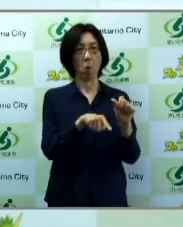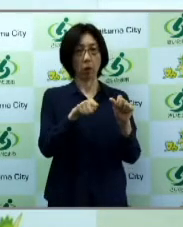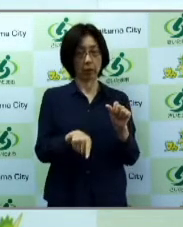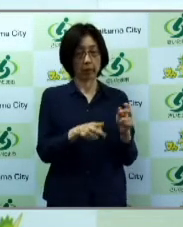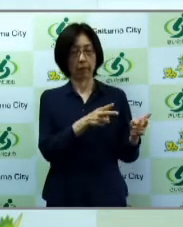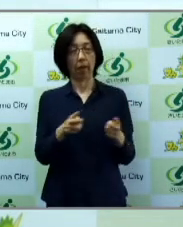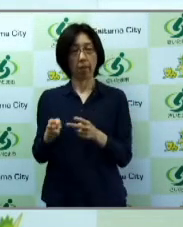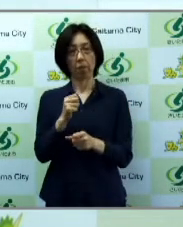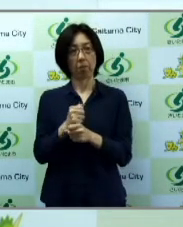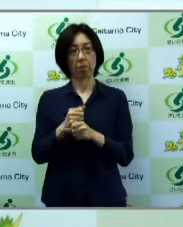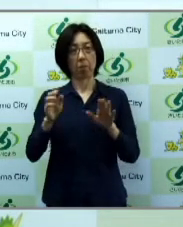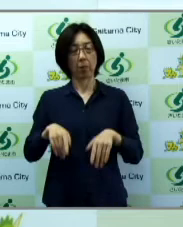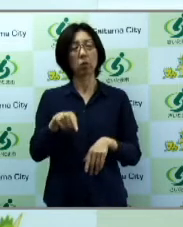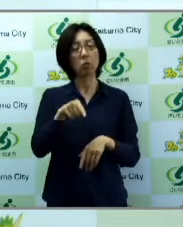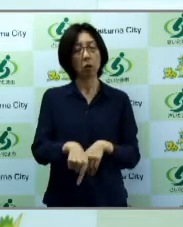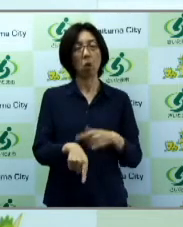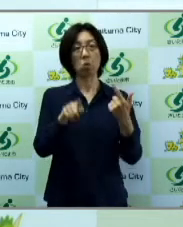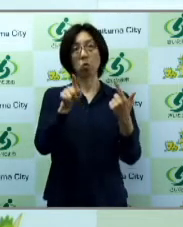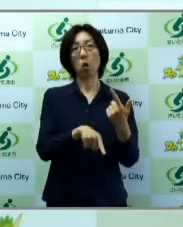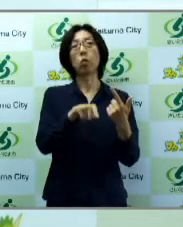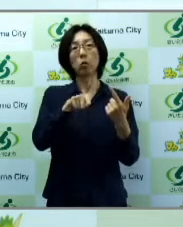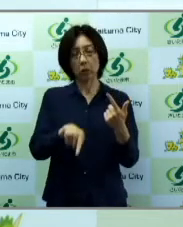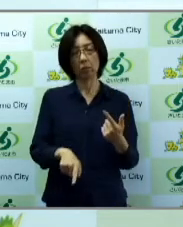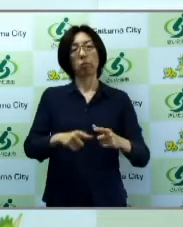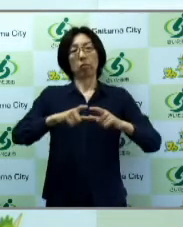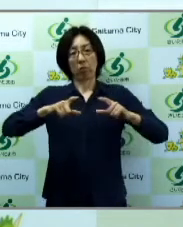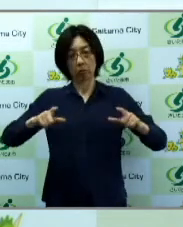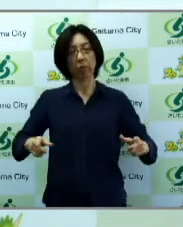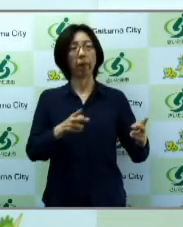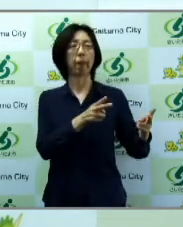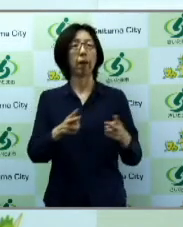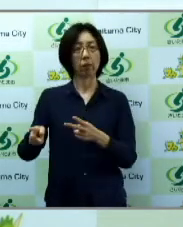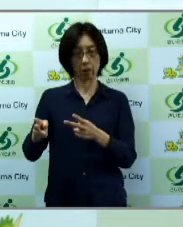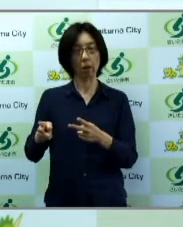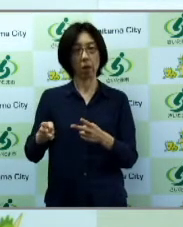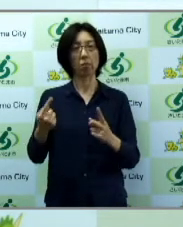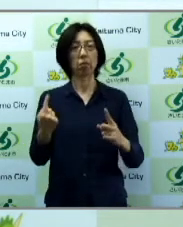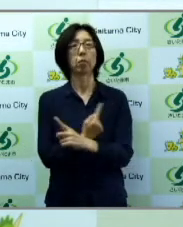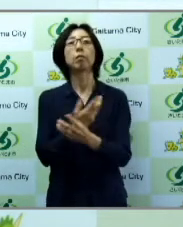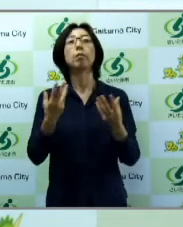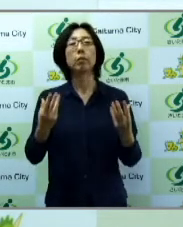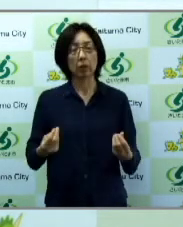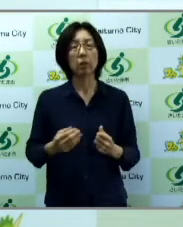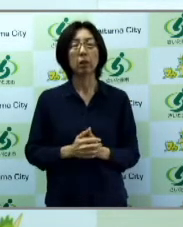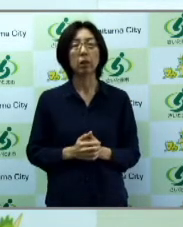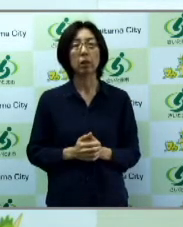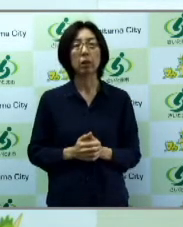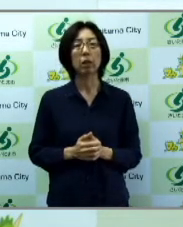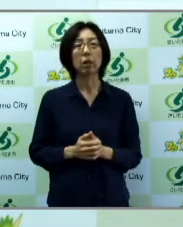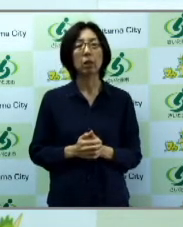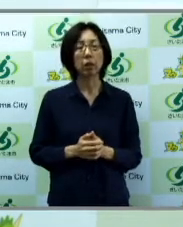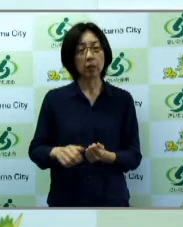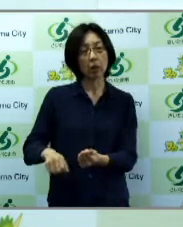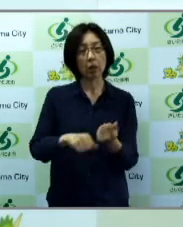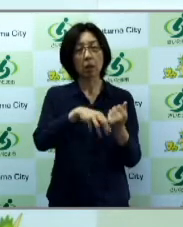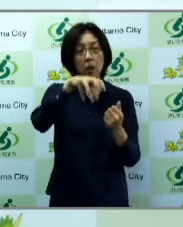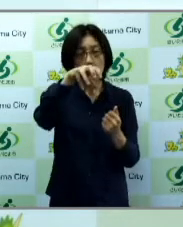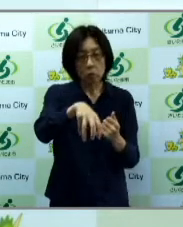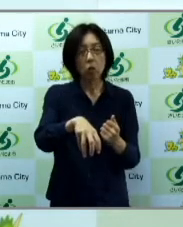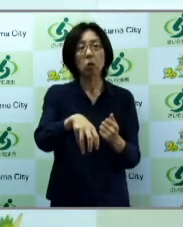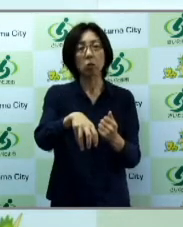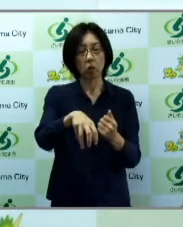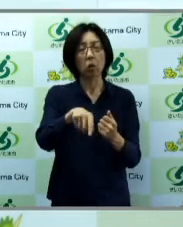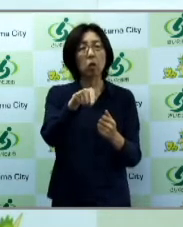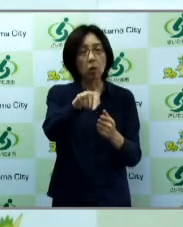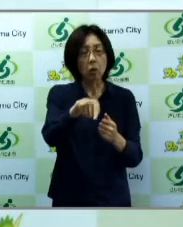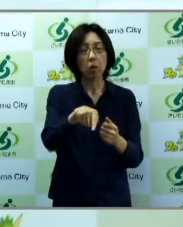営を確保しているところでございます。また新型コロナウイルス感染拡大防止の観点から、自身と